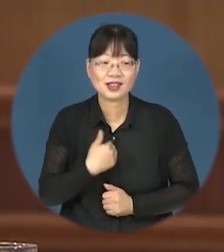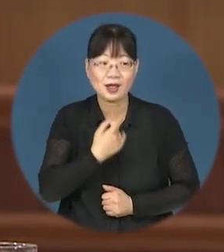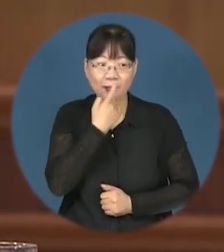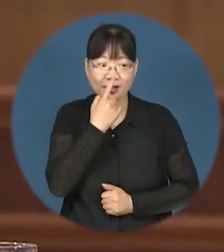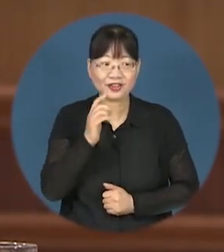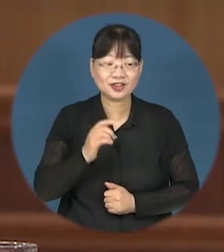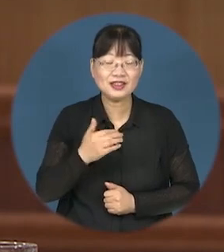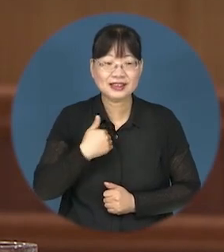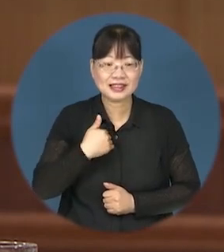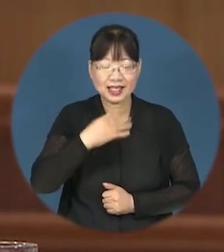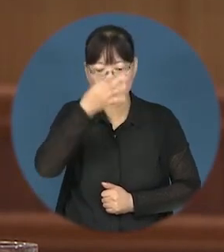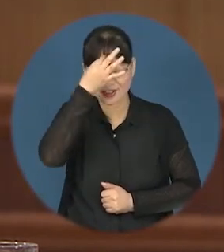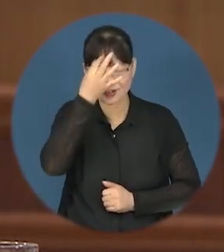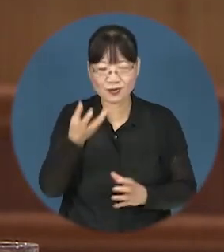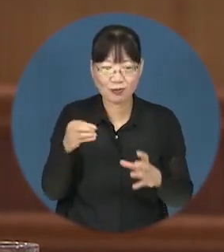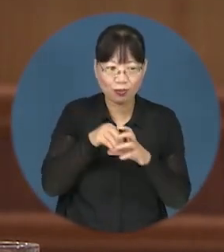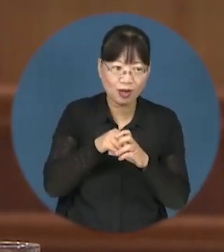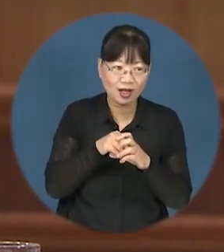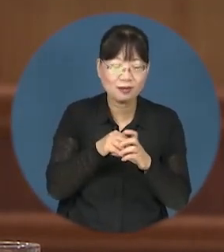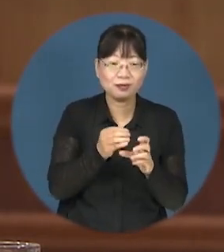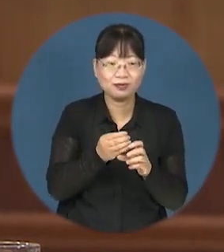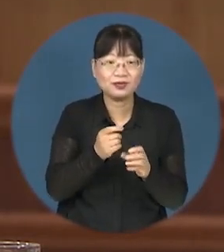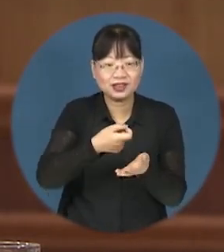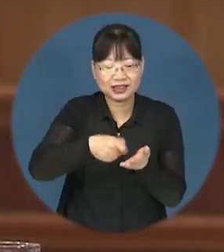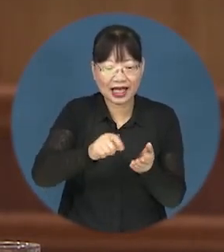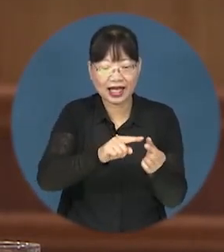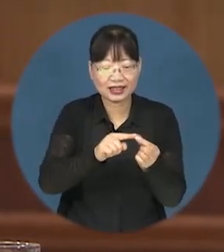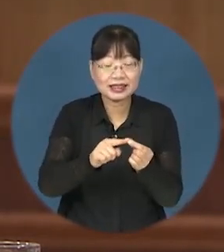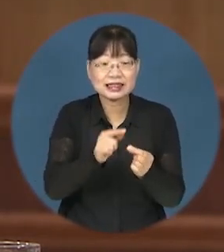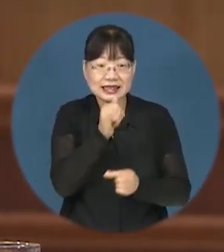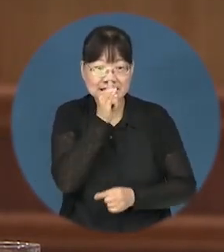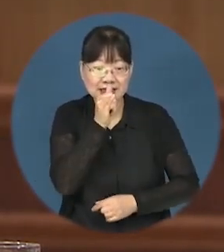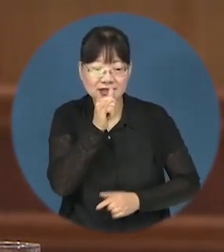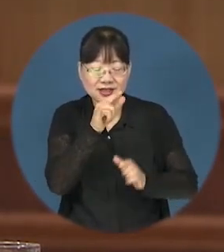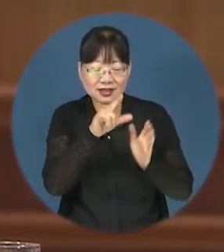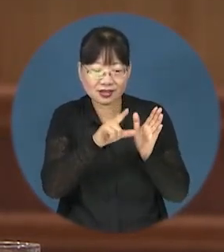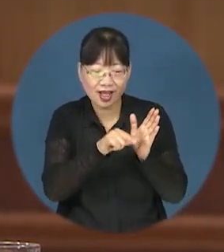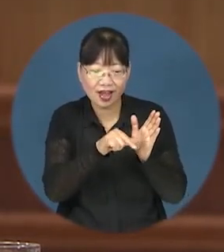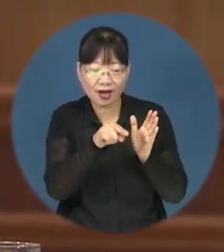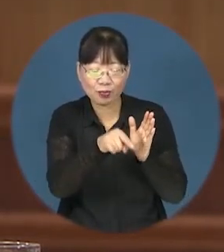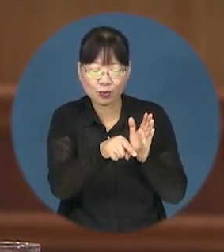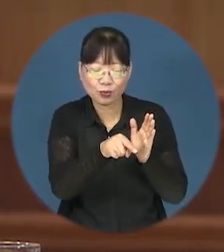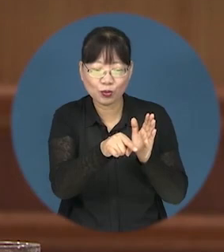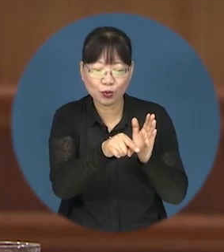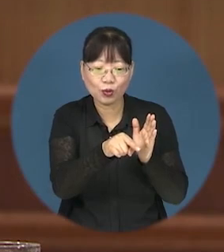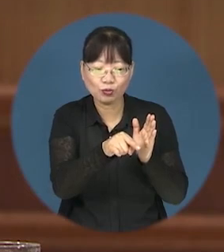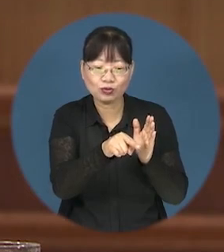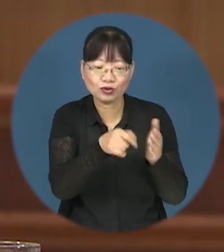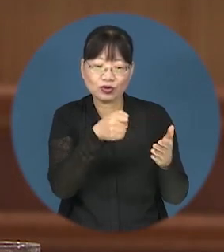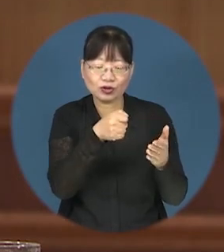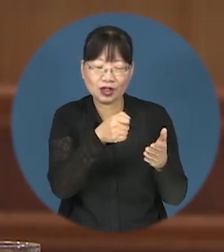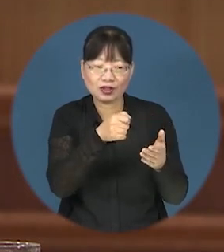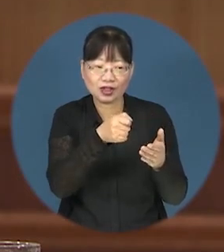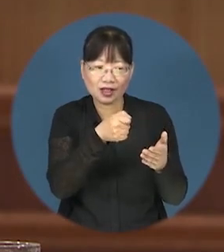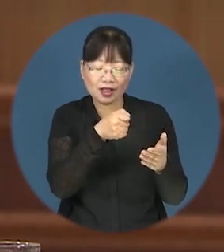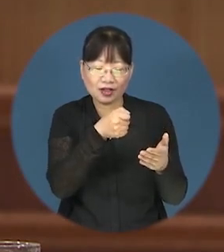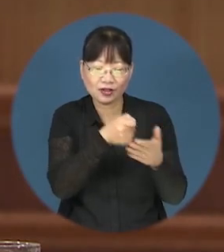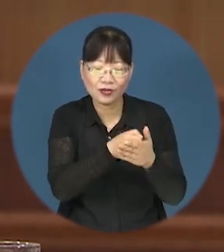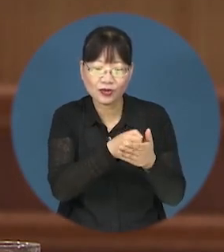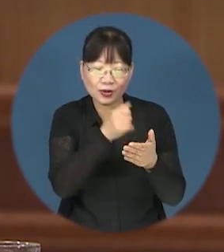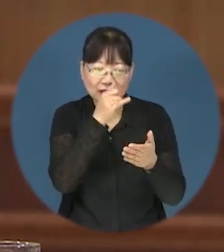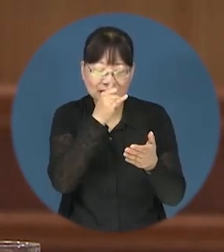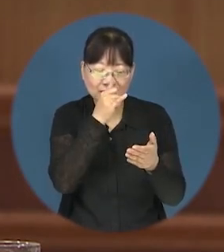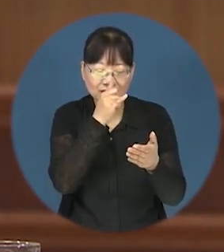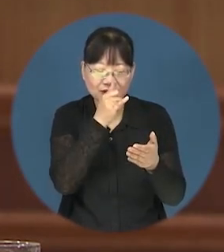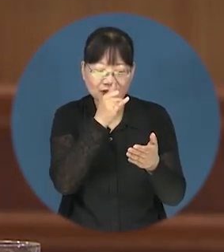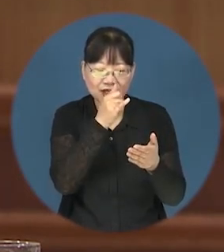나르며 정형화된 저건 있나보죠 그렇죠 4 그러나 정통 소외 보다는 조금 개인의 독창성이